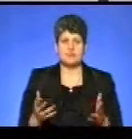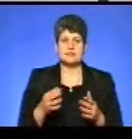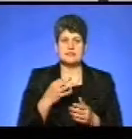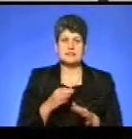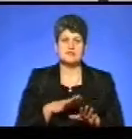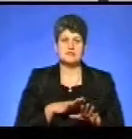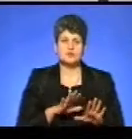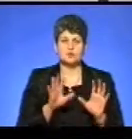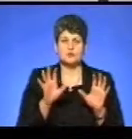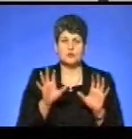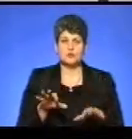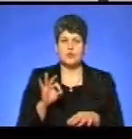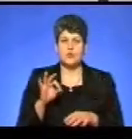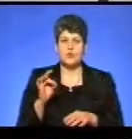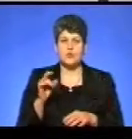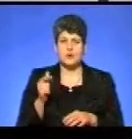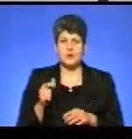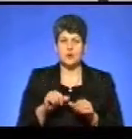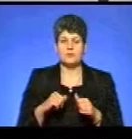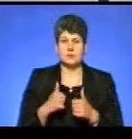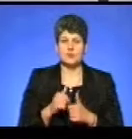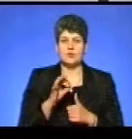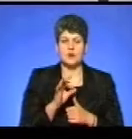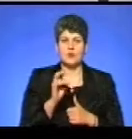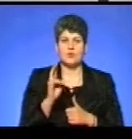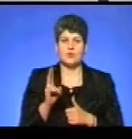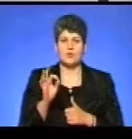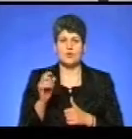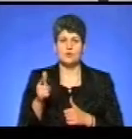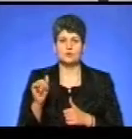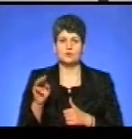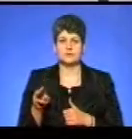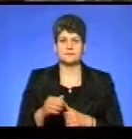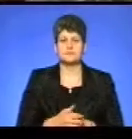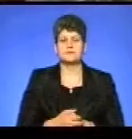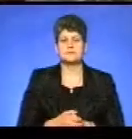голови Тернопільського оргкомітету конкурсу Ольга Когут. Подробиці у сюжеті.